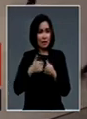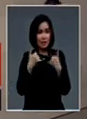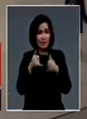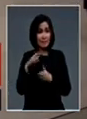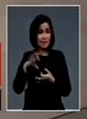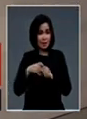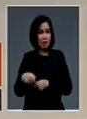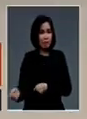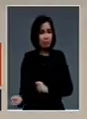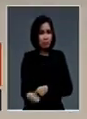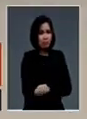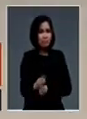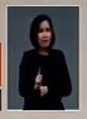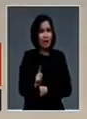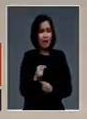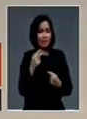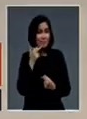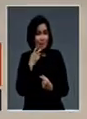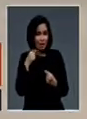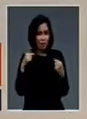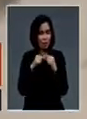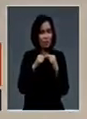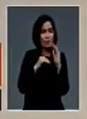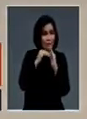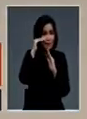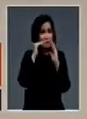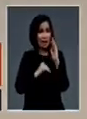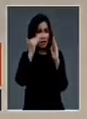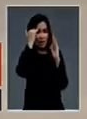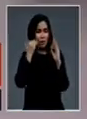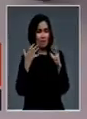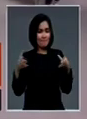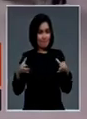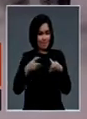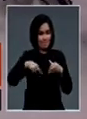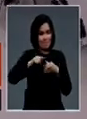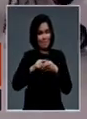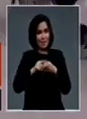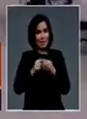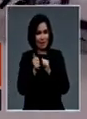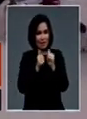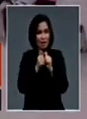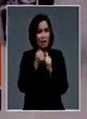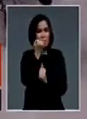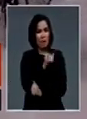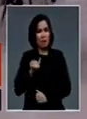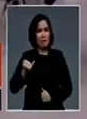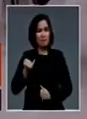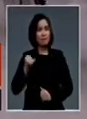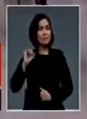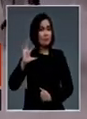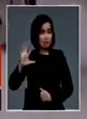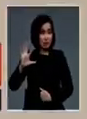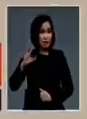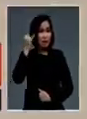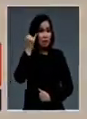เกาหลีเหนือแล้วก็เกาหลีใต้เนี่ยนะคะเมื่อวานนี้ปิดฉากการร่วมทีมครั้งประวัติศาสตร์ด้วยการพ่ายแพ้5นัดรวดหลังจากที่ล่าสุดเนี่